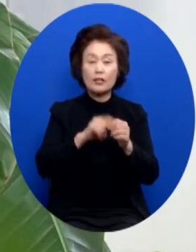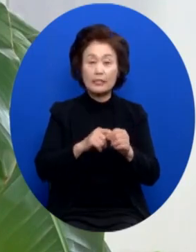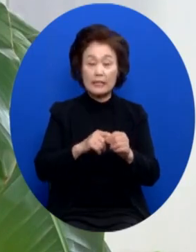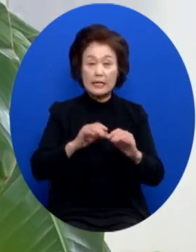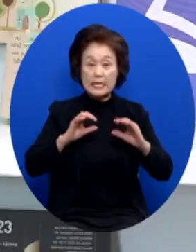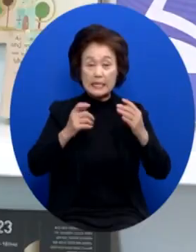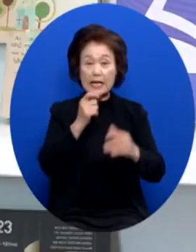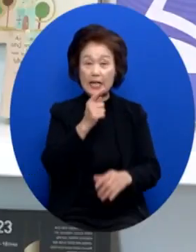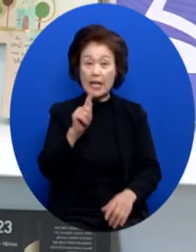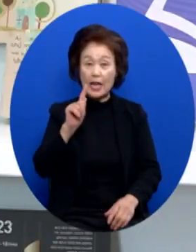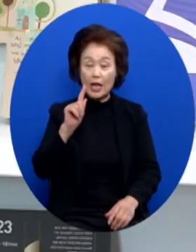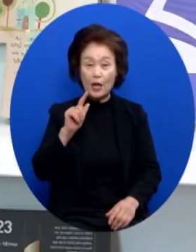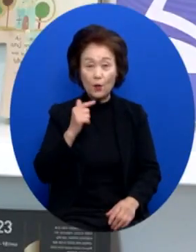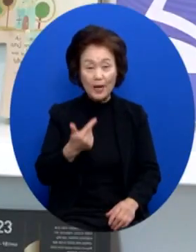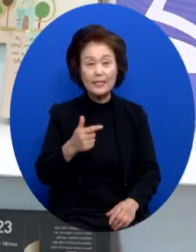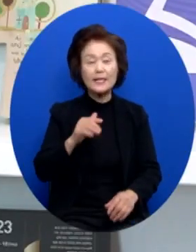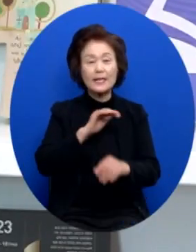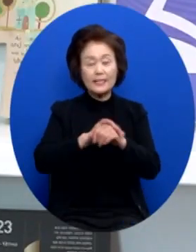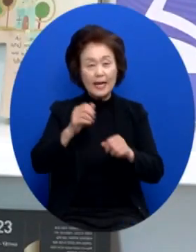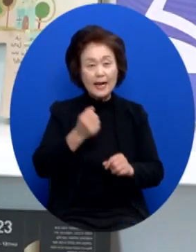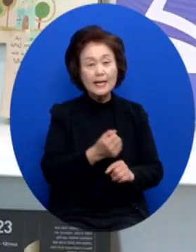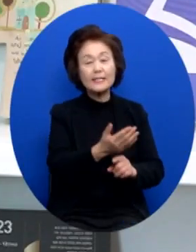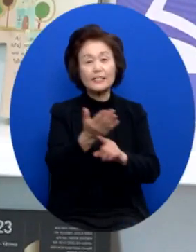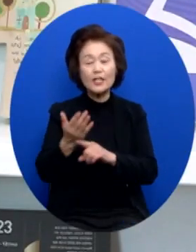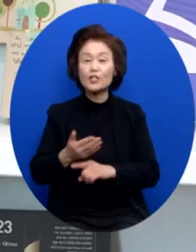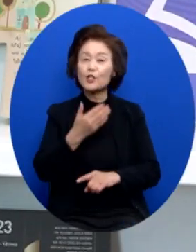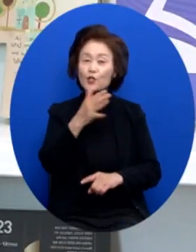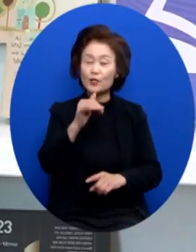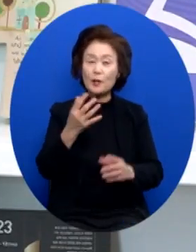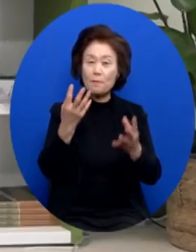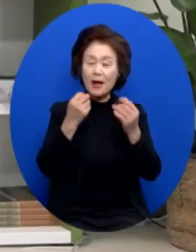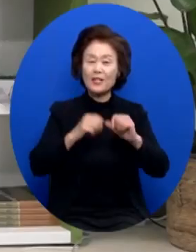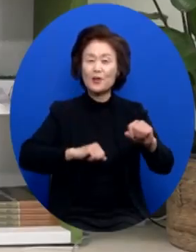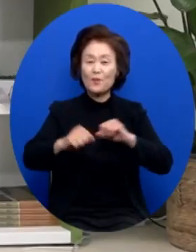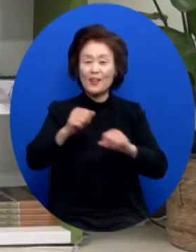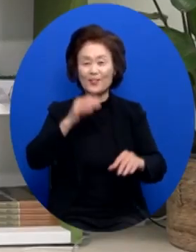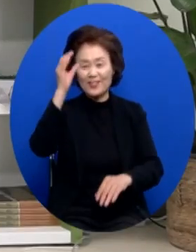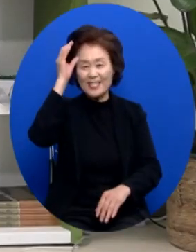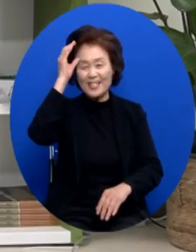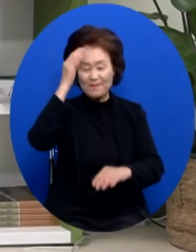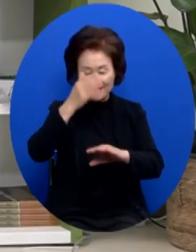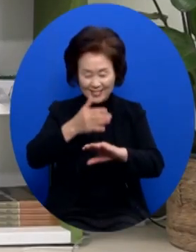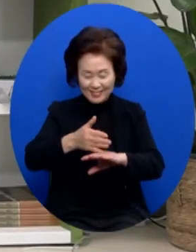전수될 수 있도록 교육을 통한 앞으로 많은 활동 있으시길 기대하겠습니다. 감사합니다.